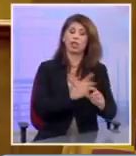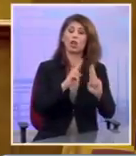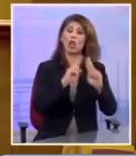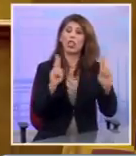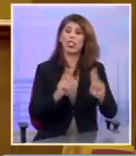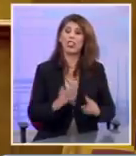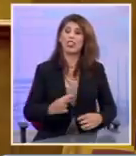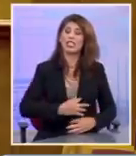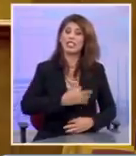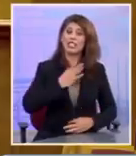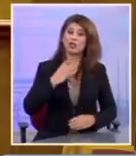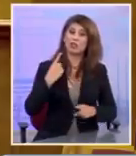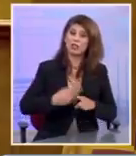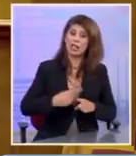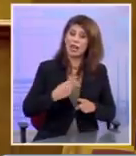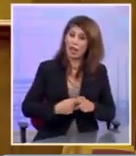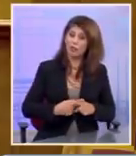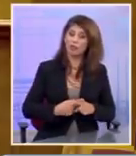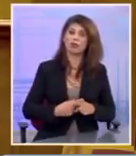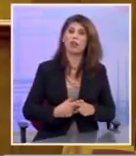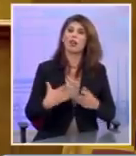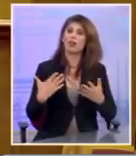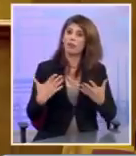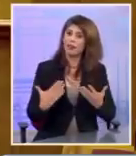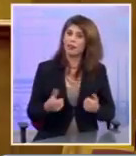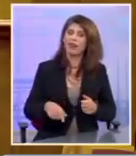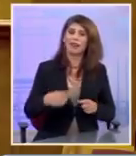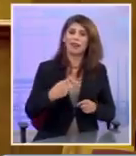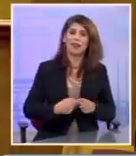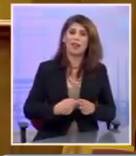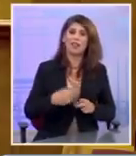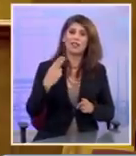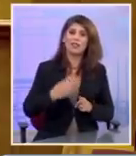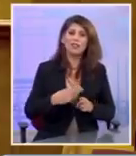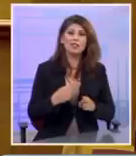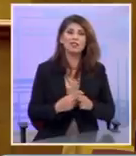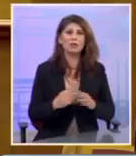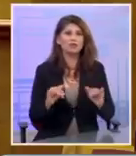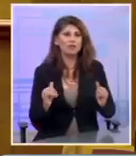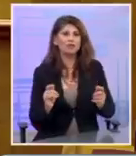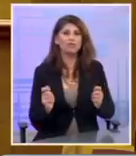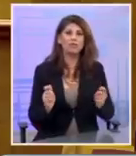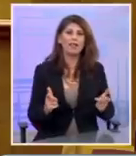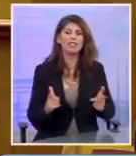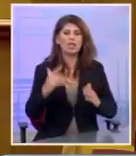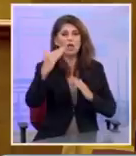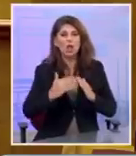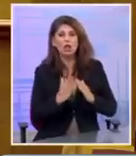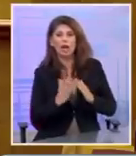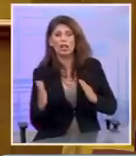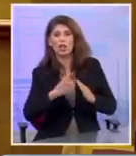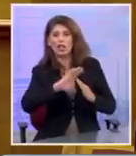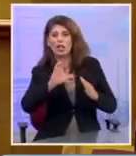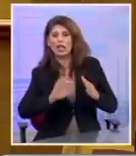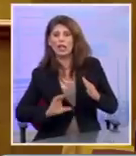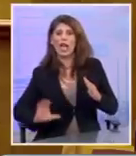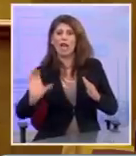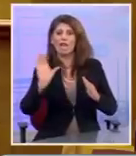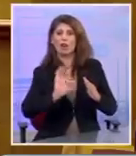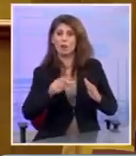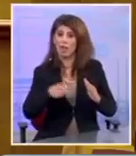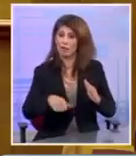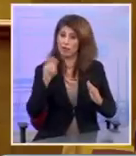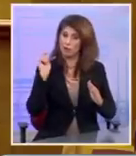της Ελλάδος και να καταστήσει τη χώρα μας σημαντικό παίκτη στην Ανατολική Ευρώπη. Η πολιτική